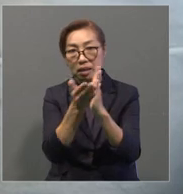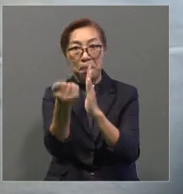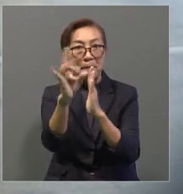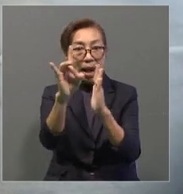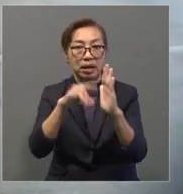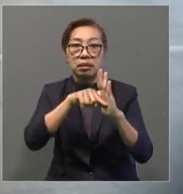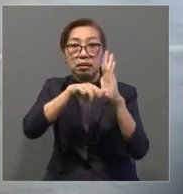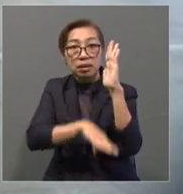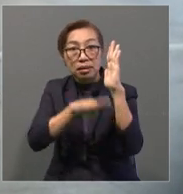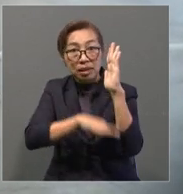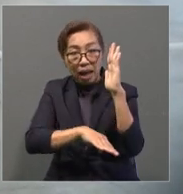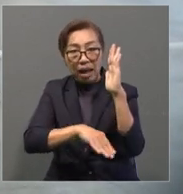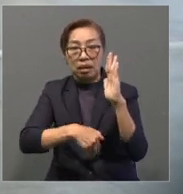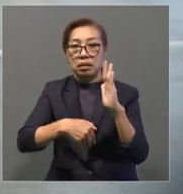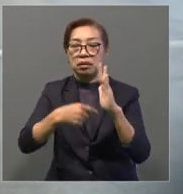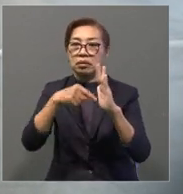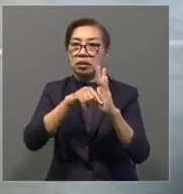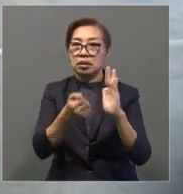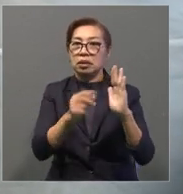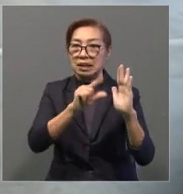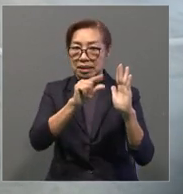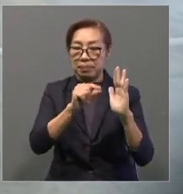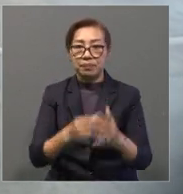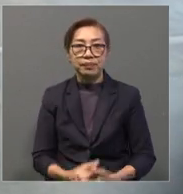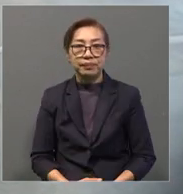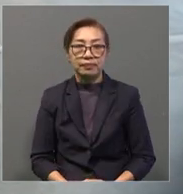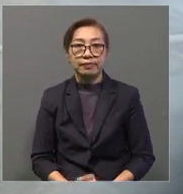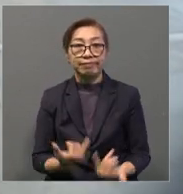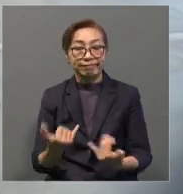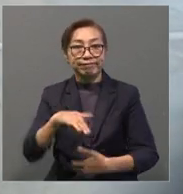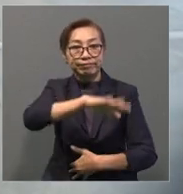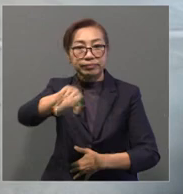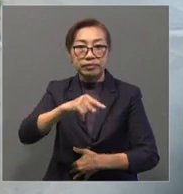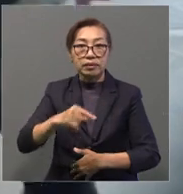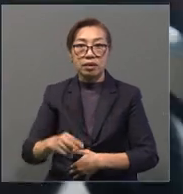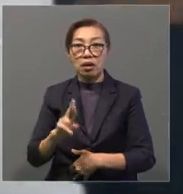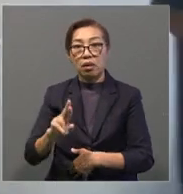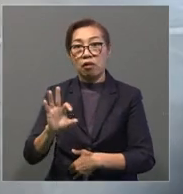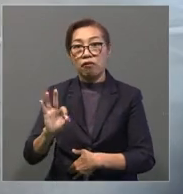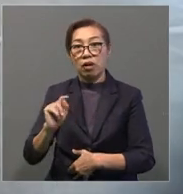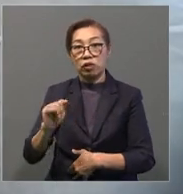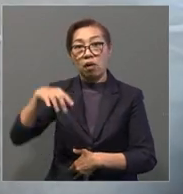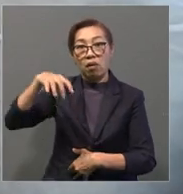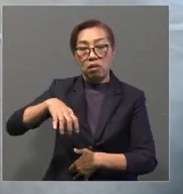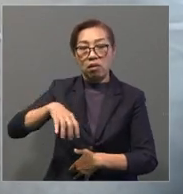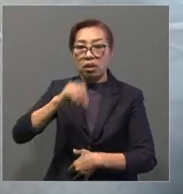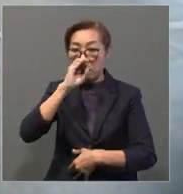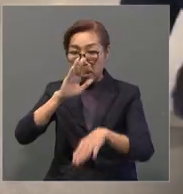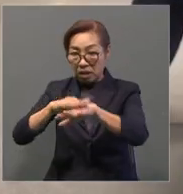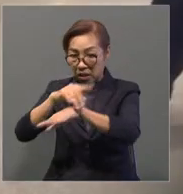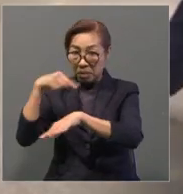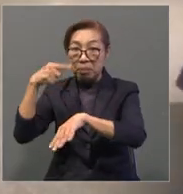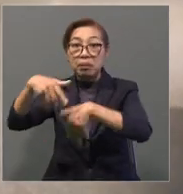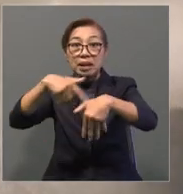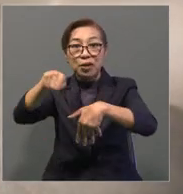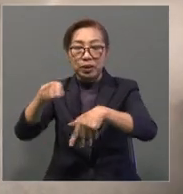ขบวนและและสายใต้ครับจำนวน 20ขบวนทั้งนี้นะคะทางการว่าแฟนประเทศไทยก็ขอเชิญชวนผู้โดยสารที่มา